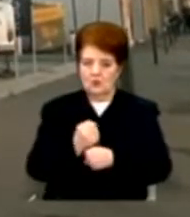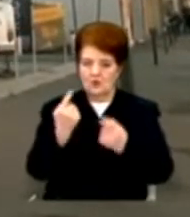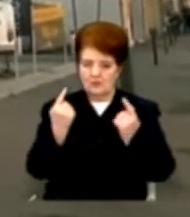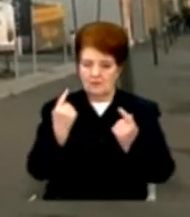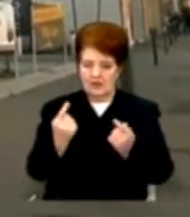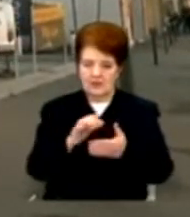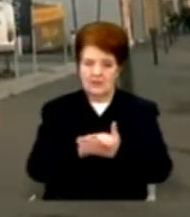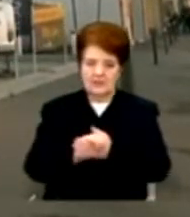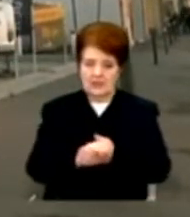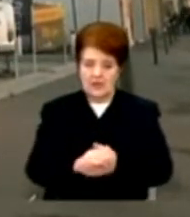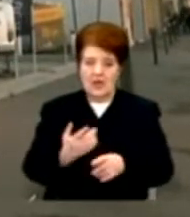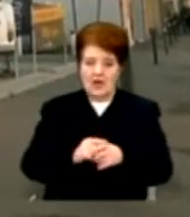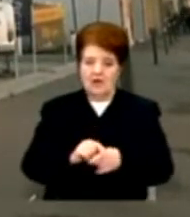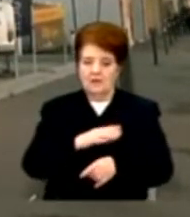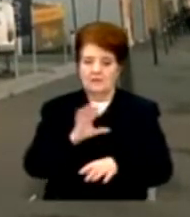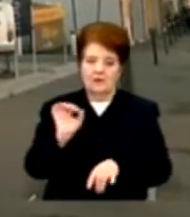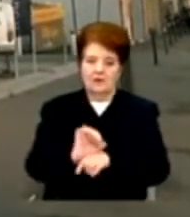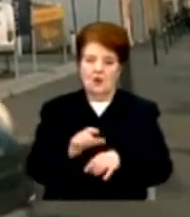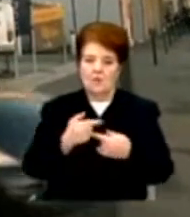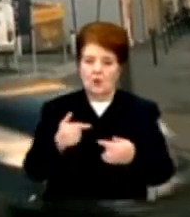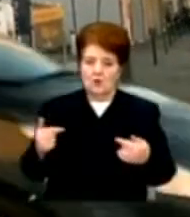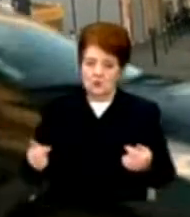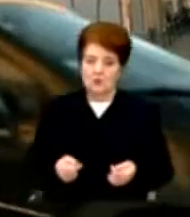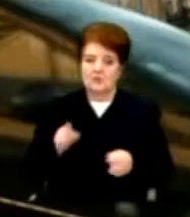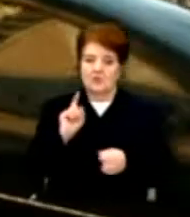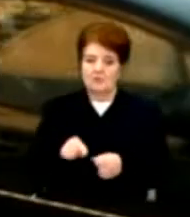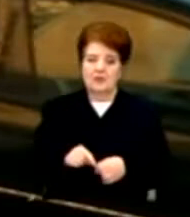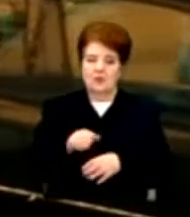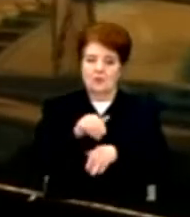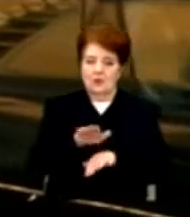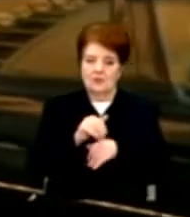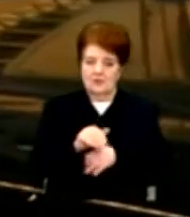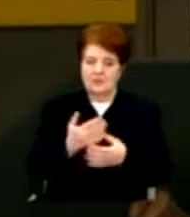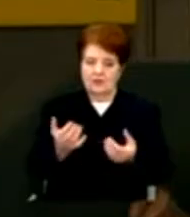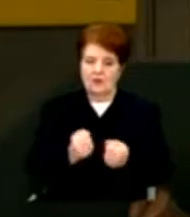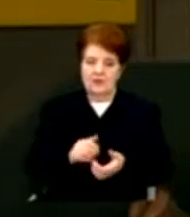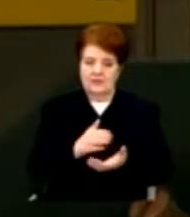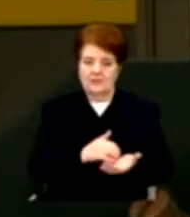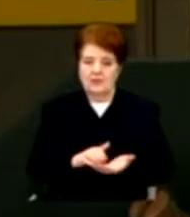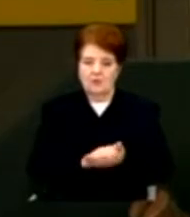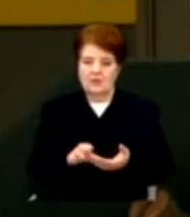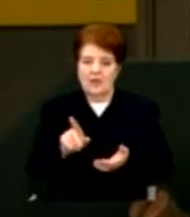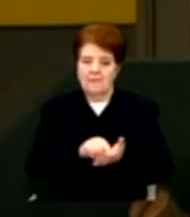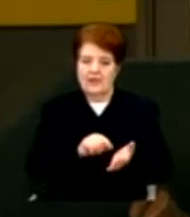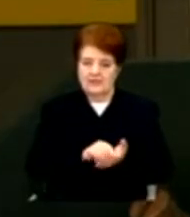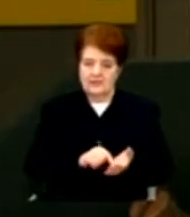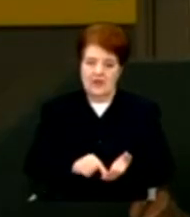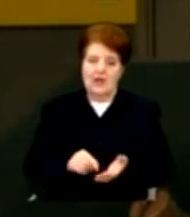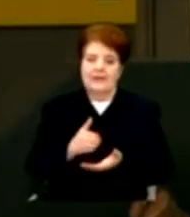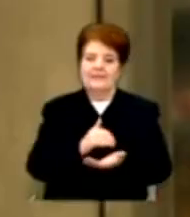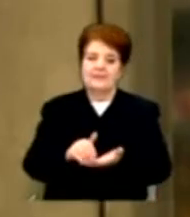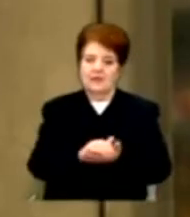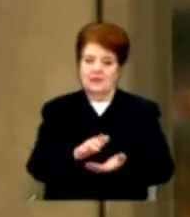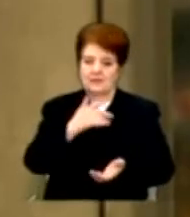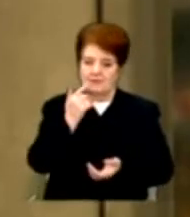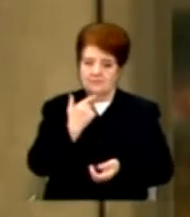centrale sindicale, au decis să oprească producția pentru a lua parte la protestele față de reforma sistemului de pensii. Sindicatele au anunțat că sunt